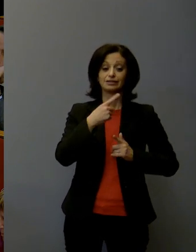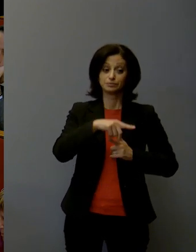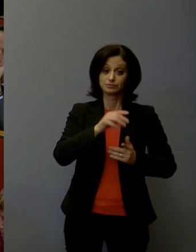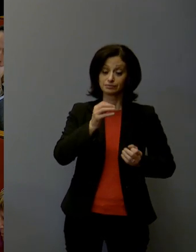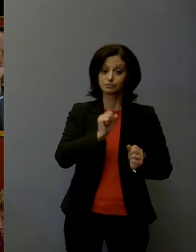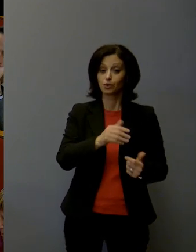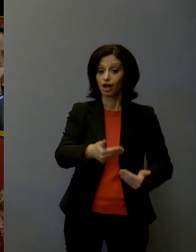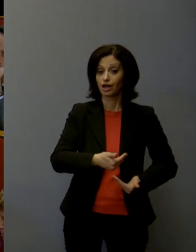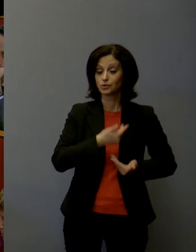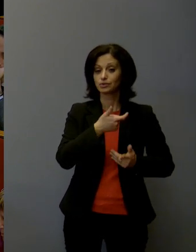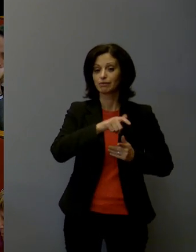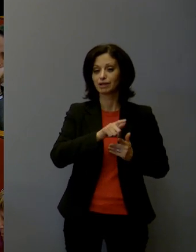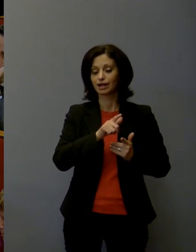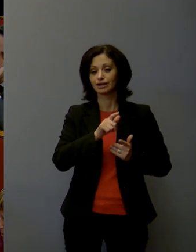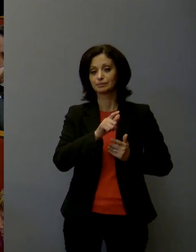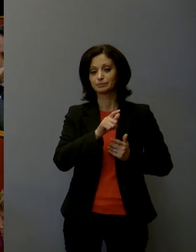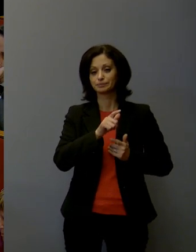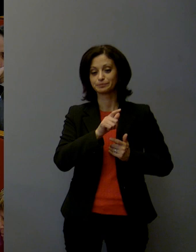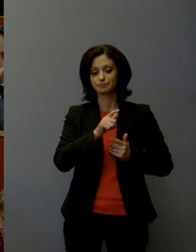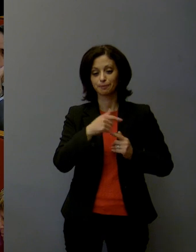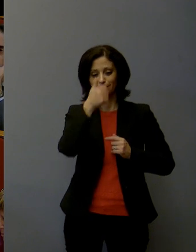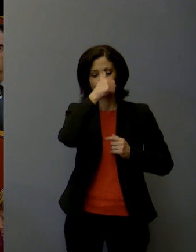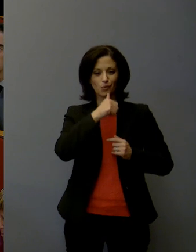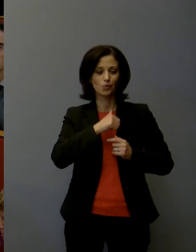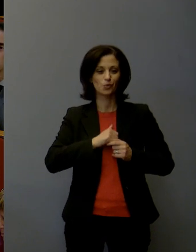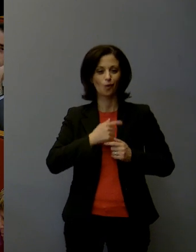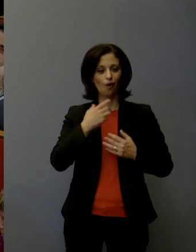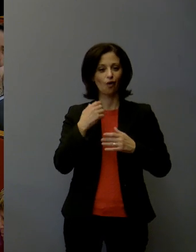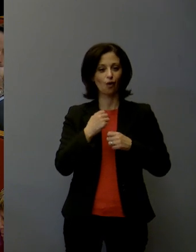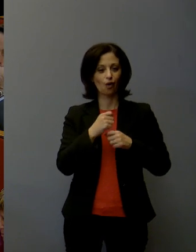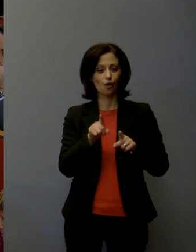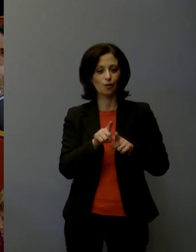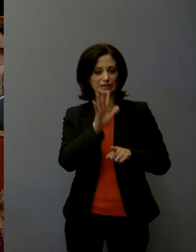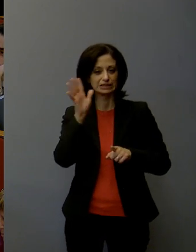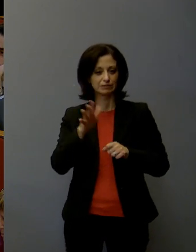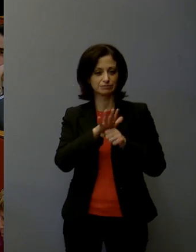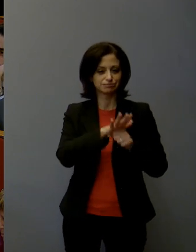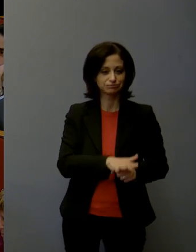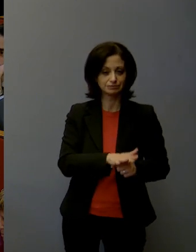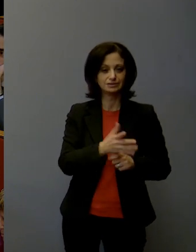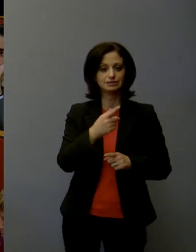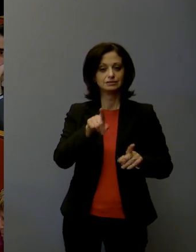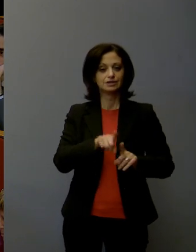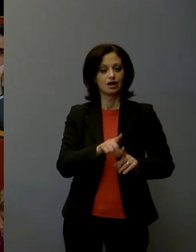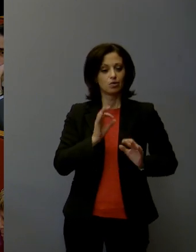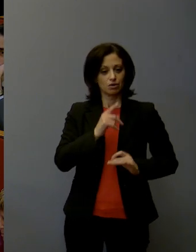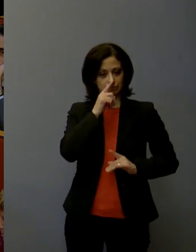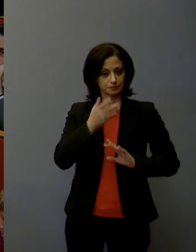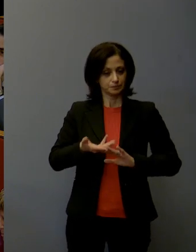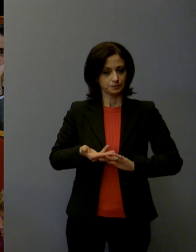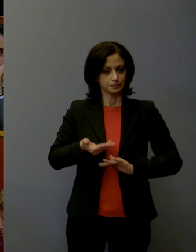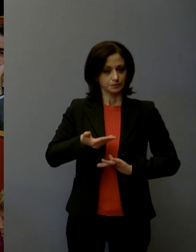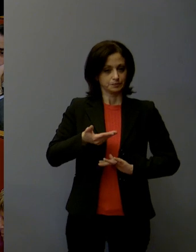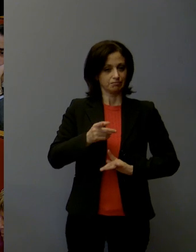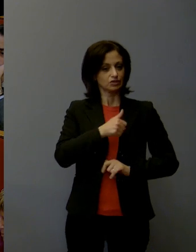a andare oltre quel ruolo come dire repressivo o quel ruolo così che